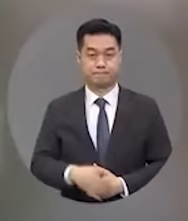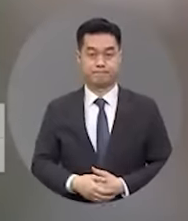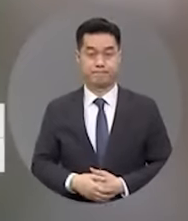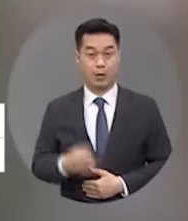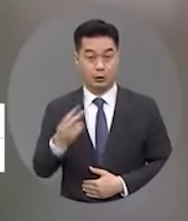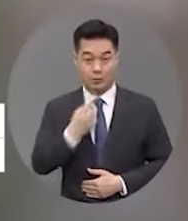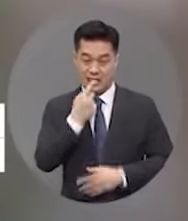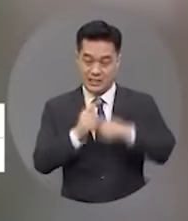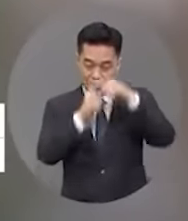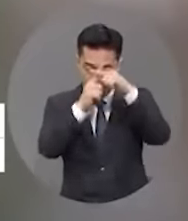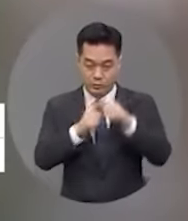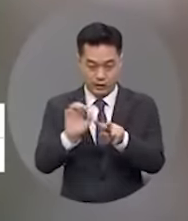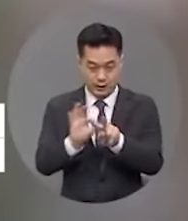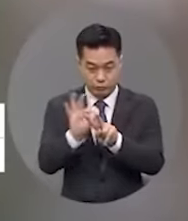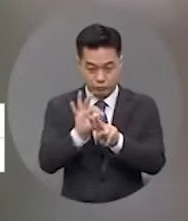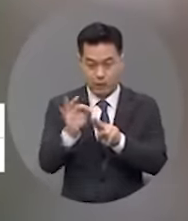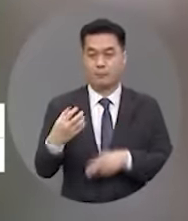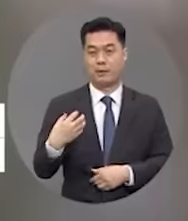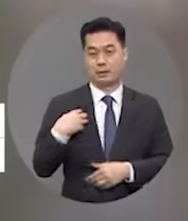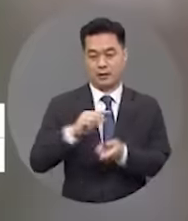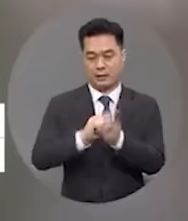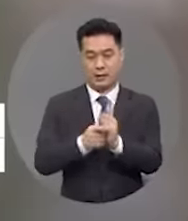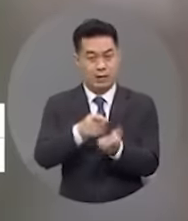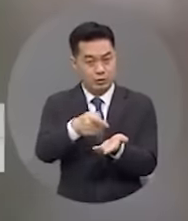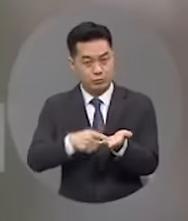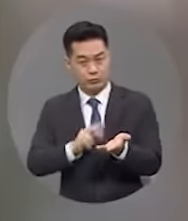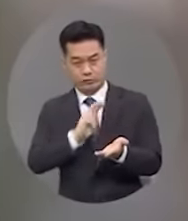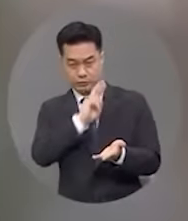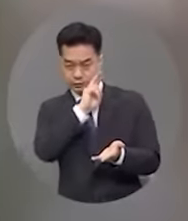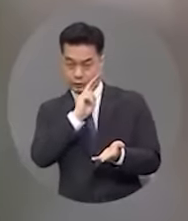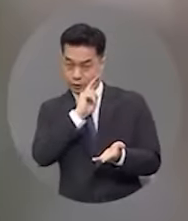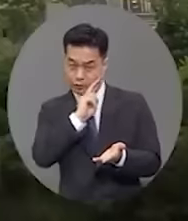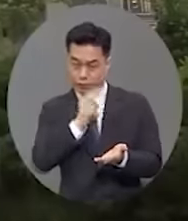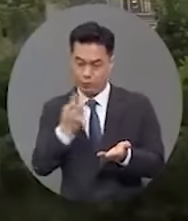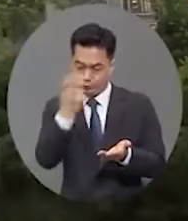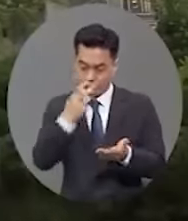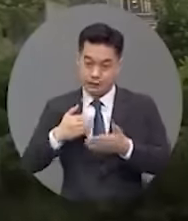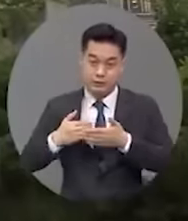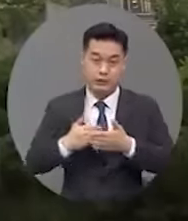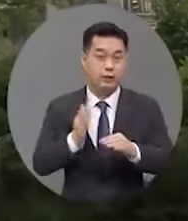또 간호사가 봉합수술을 맡았다는 대리수술 의혹도 내사를 진행 중인